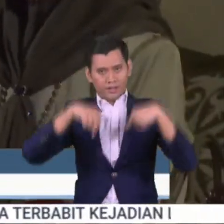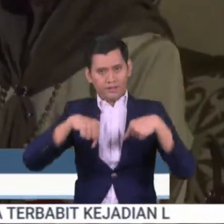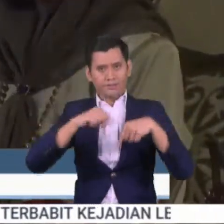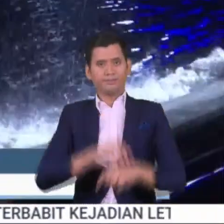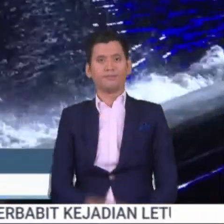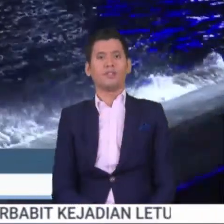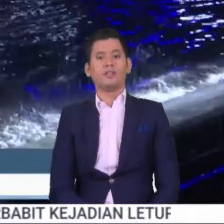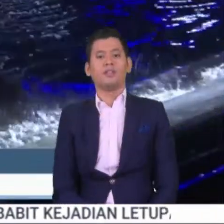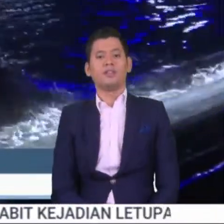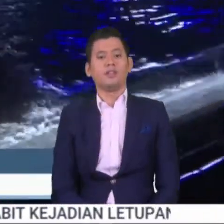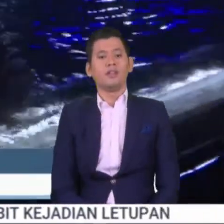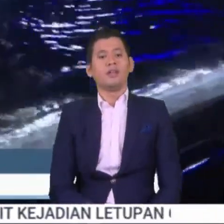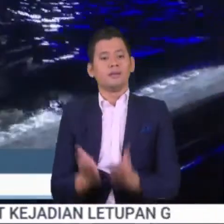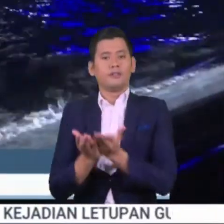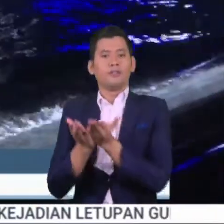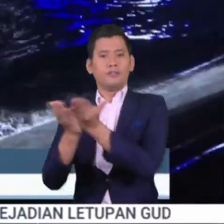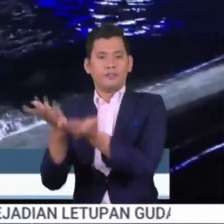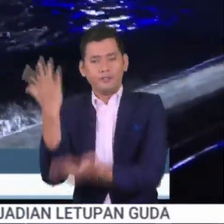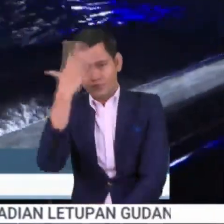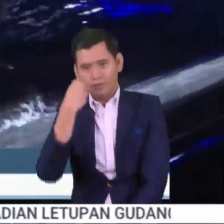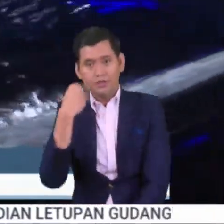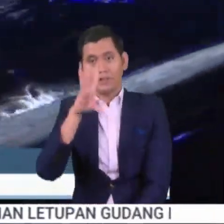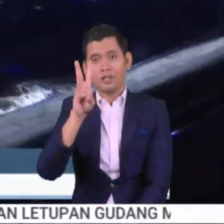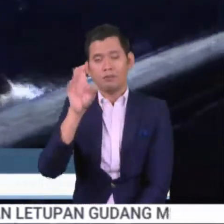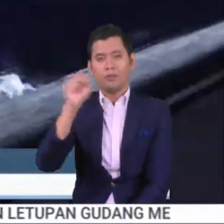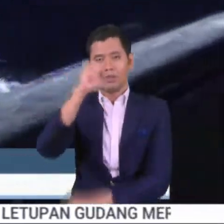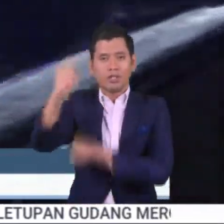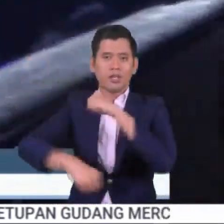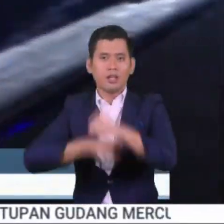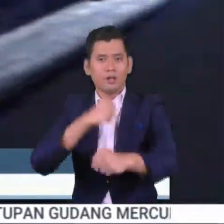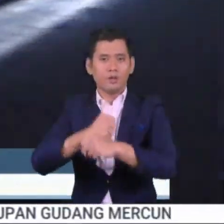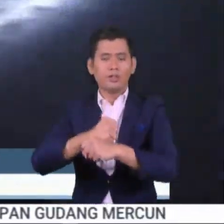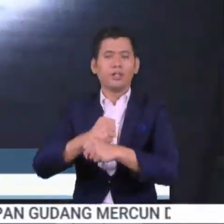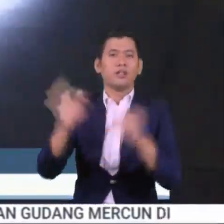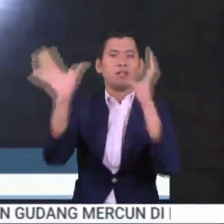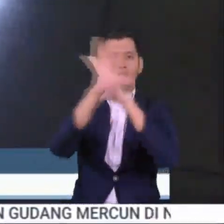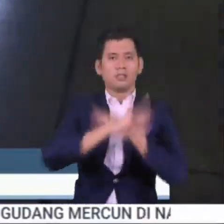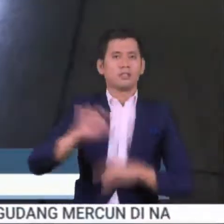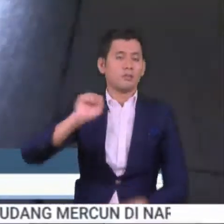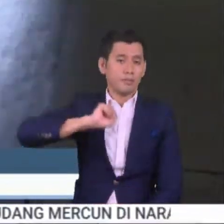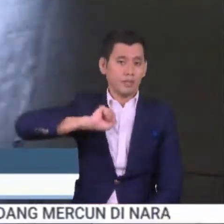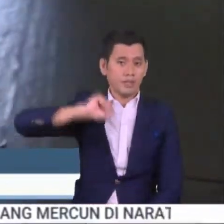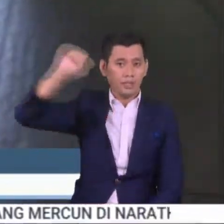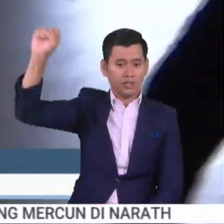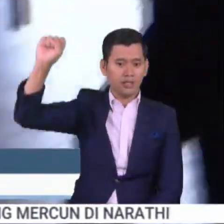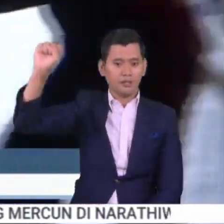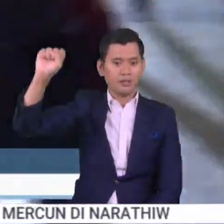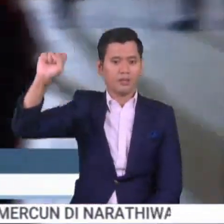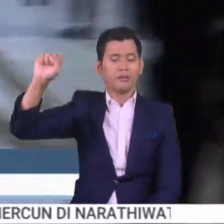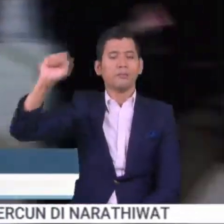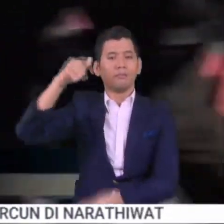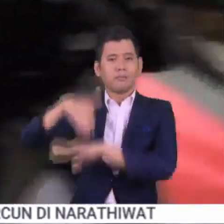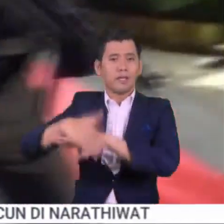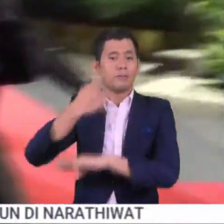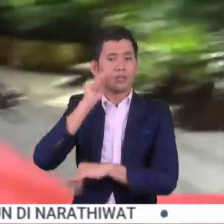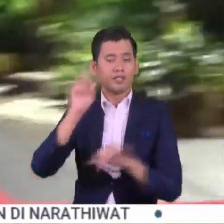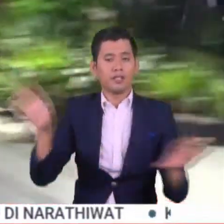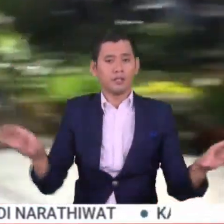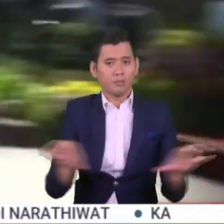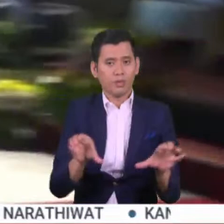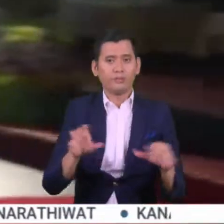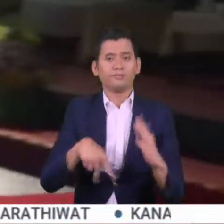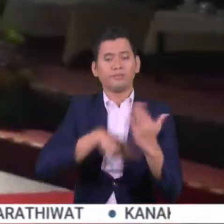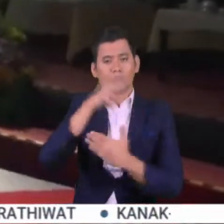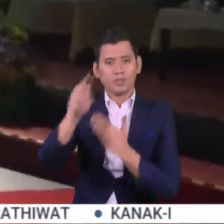Bujang. Pertandingan kapal berhias bersempenan 60 tahun Sarawak Merdeka malam tadi disertai 20 kementerian serta agensi di